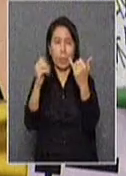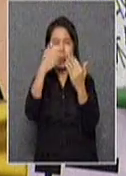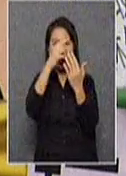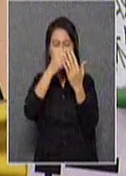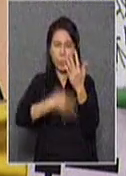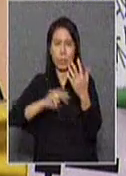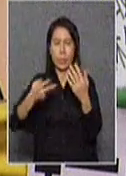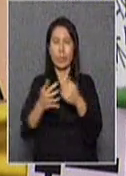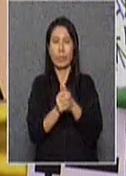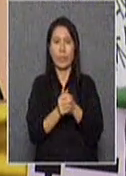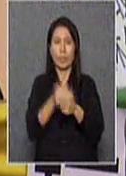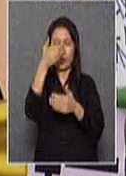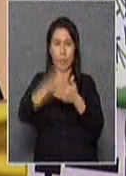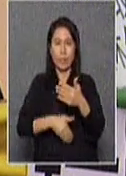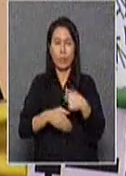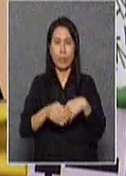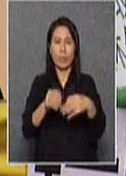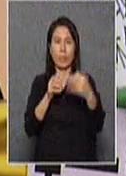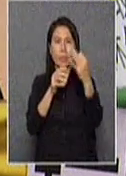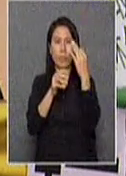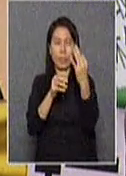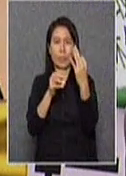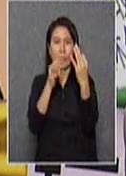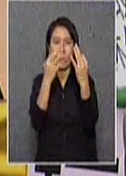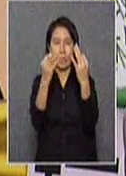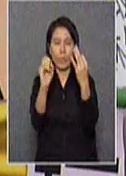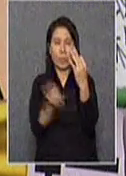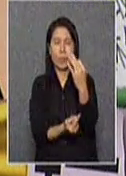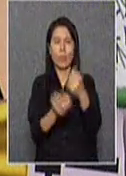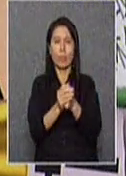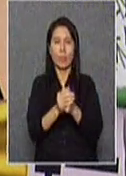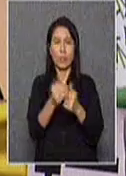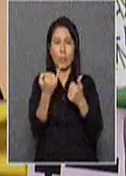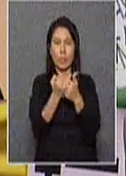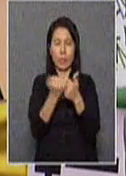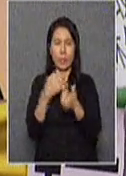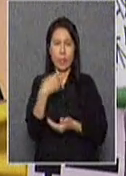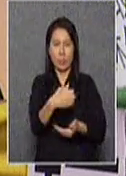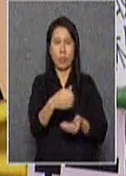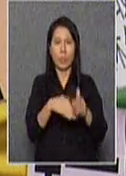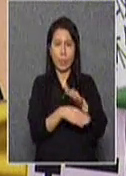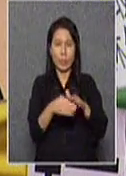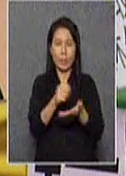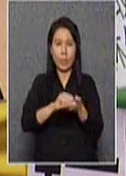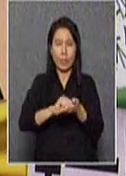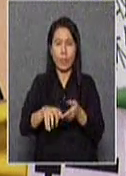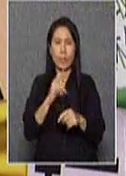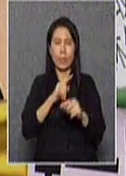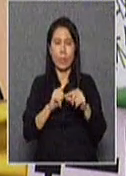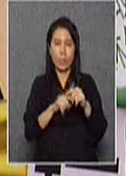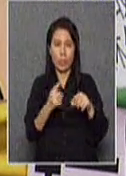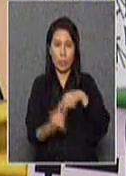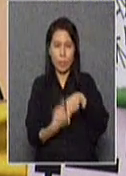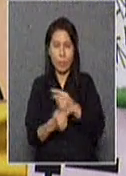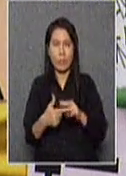案，削減330萬，相當於學生資助辦事處向中介公司支